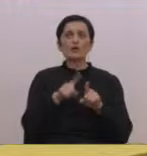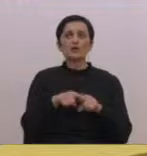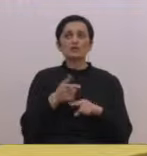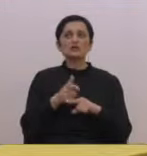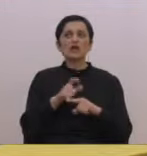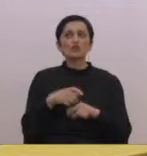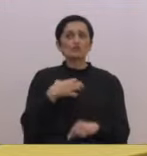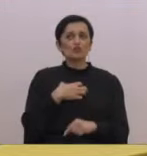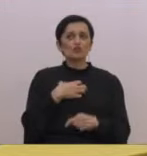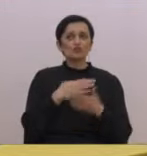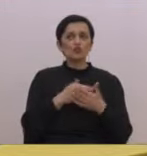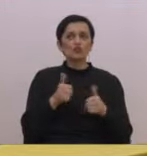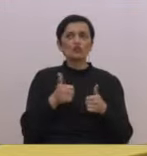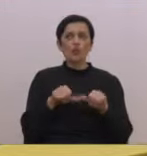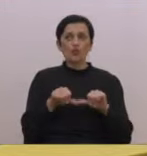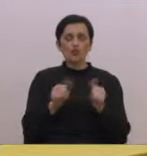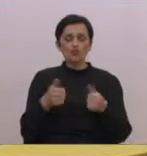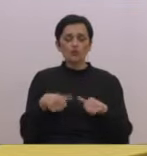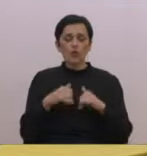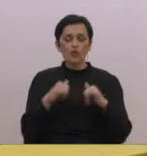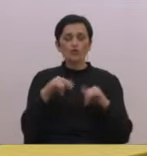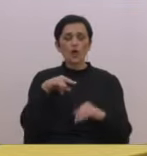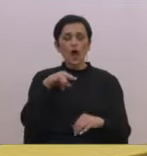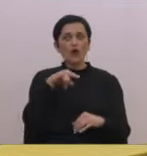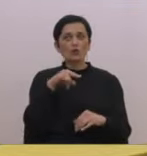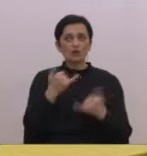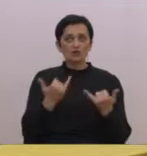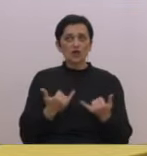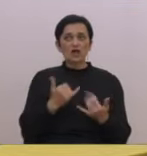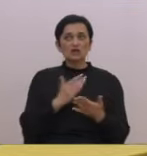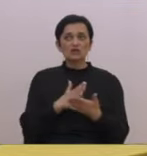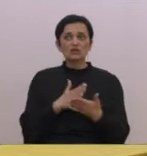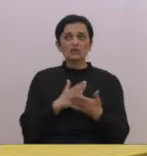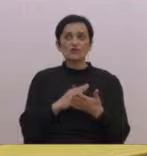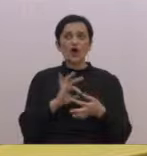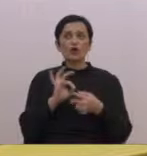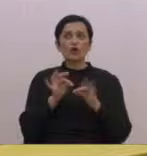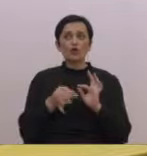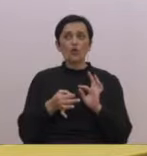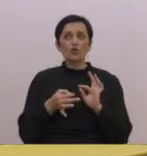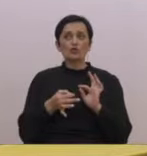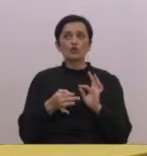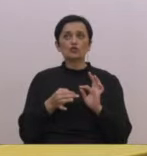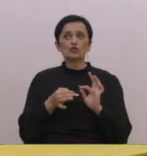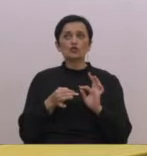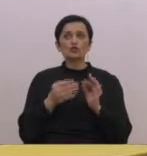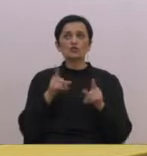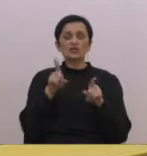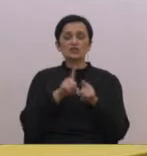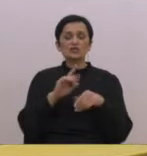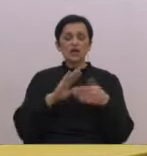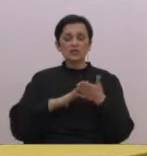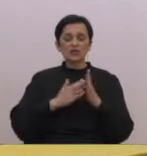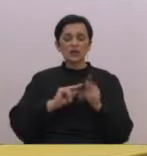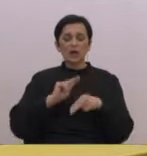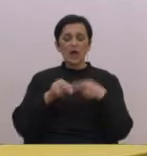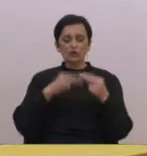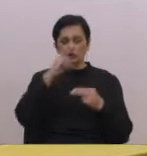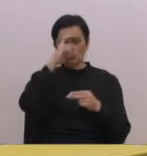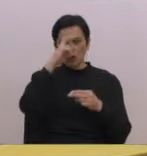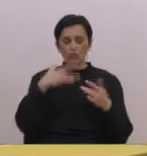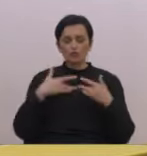მნიშვნელოვანია თუ როგორი ფორმით განვითარდება აეროპორტი. იცით რომ დღეს გვაქვს კონკრეტულად concesiis iseti khelshekuleba sadats sakhamtsipos